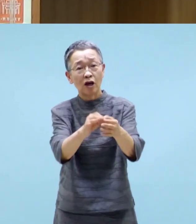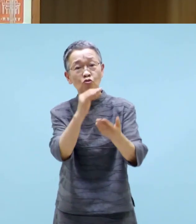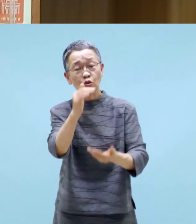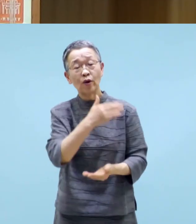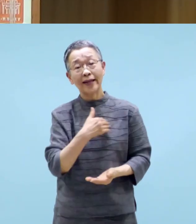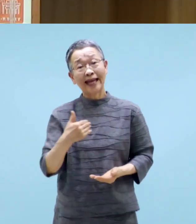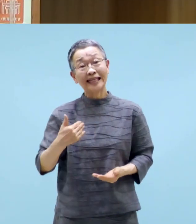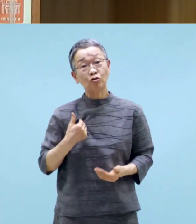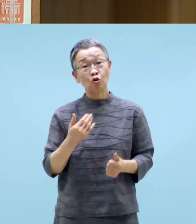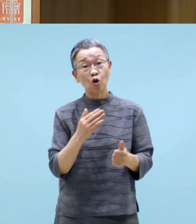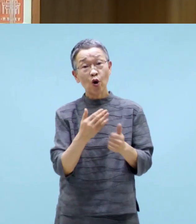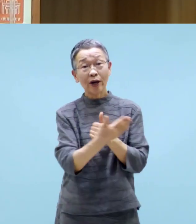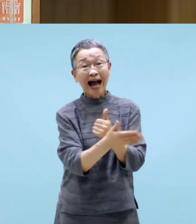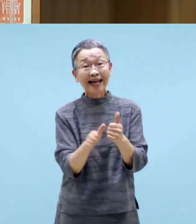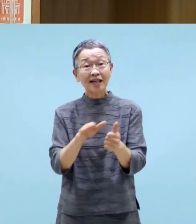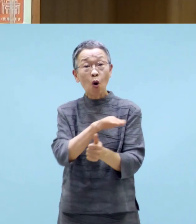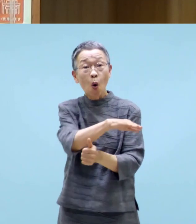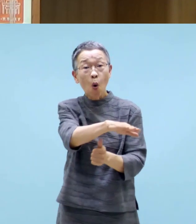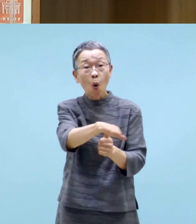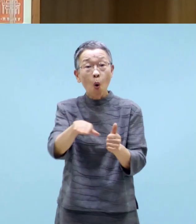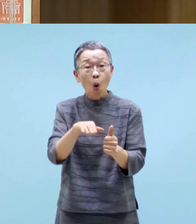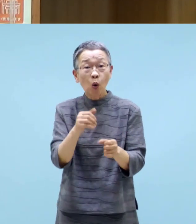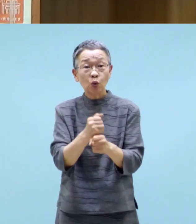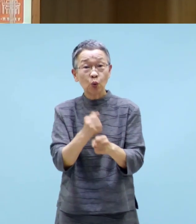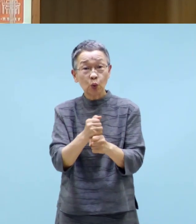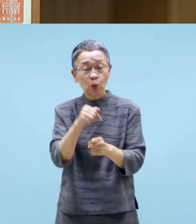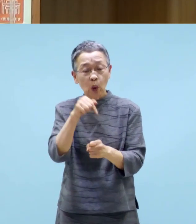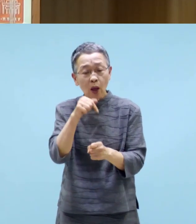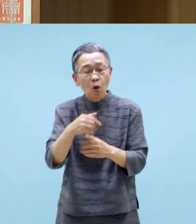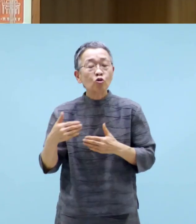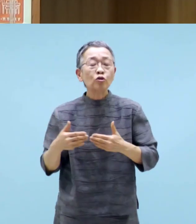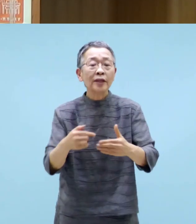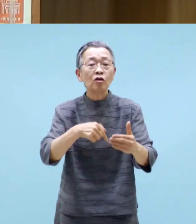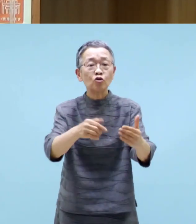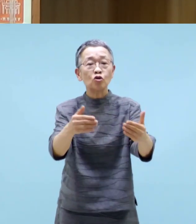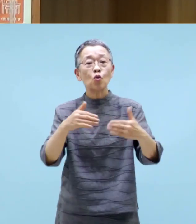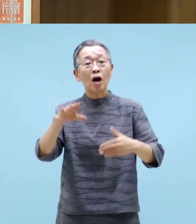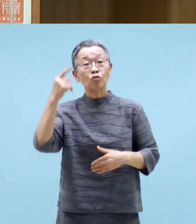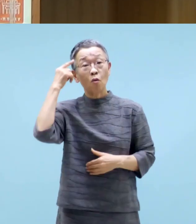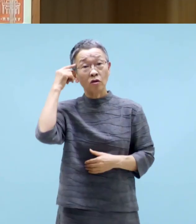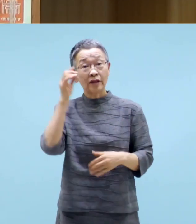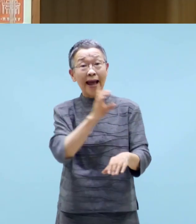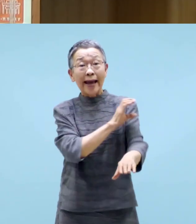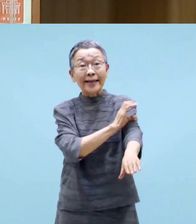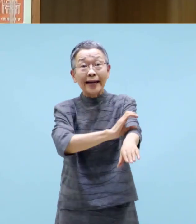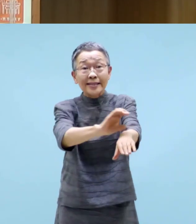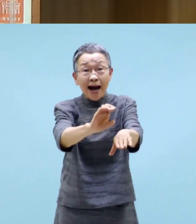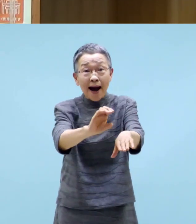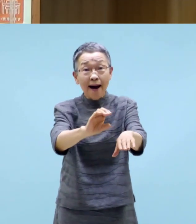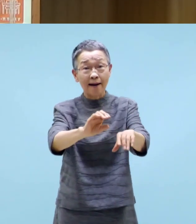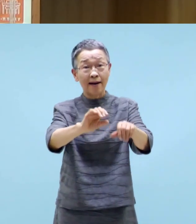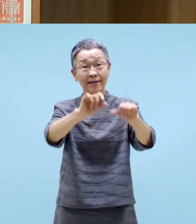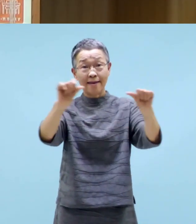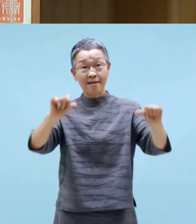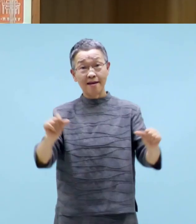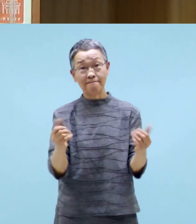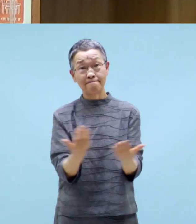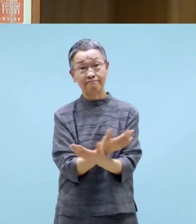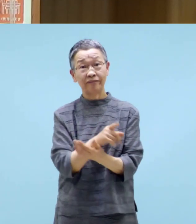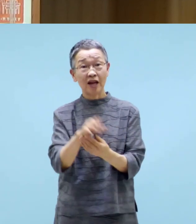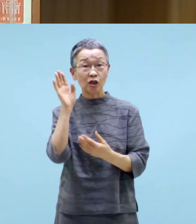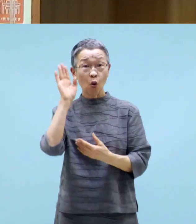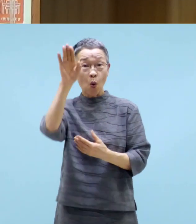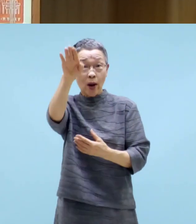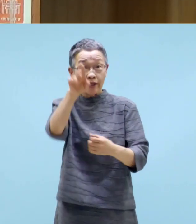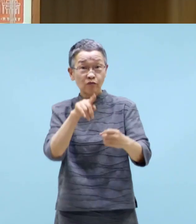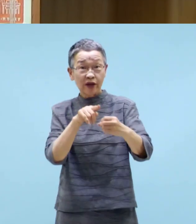づくり、こちらを進めていかなければならないと思ってますし、またキャリア形成ですね、まあ、将来に向けてそういった裾野